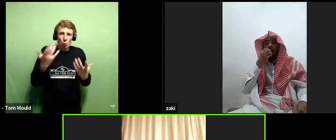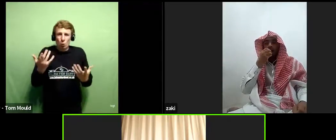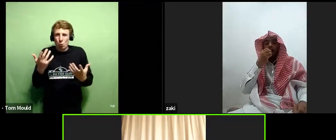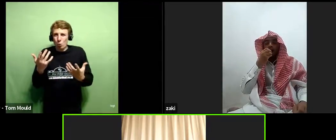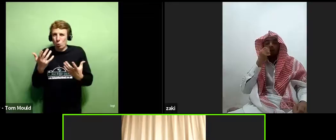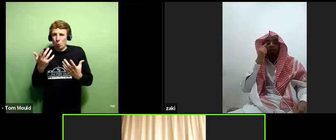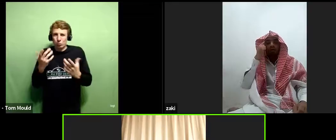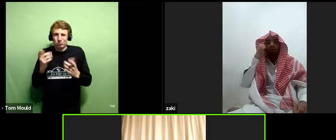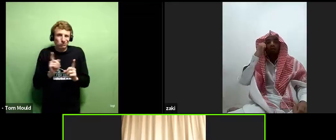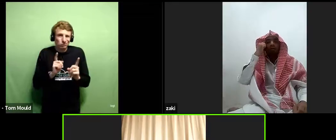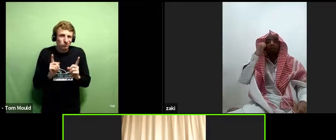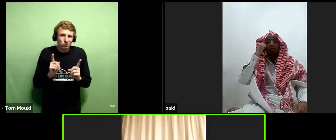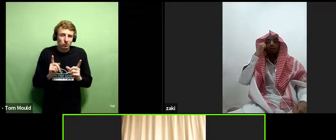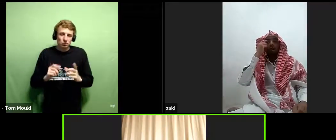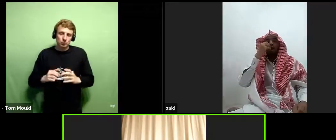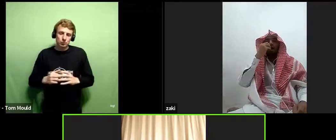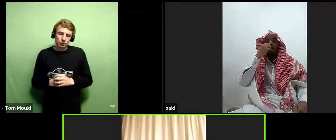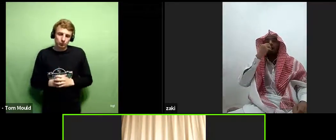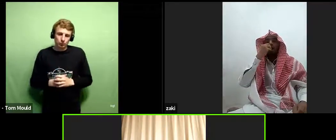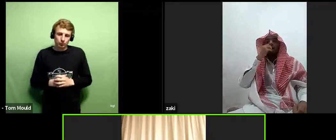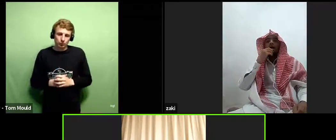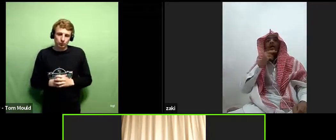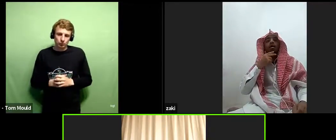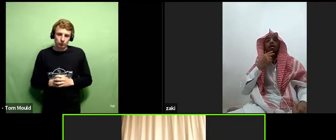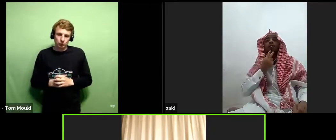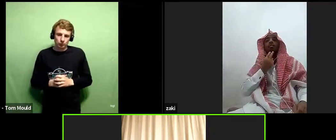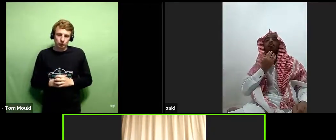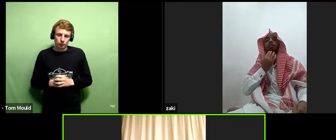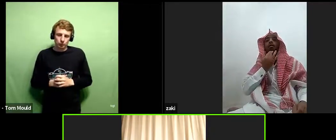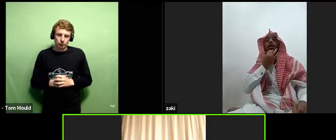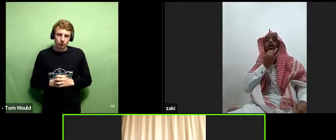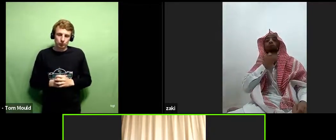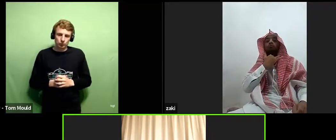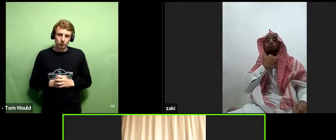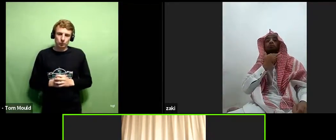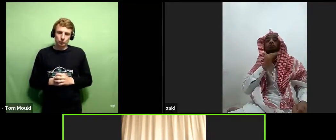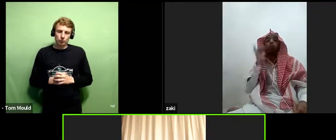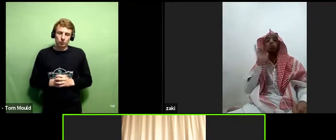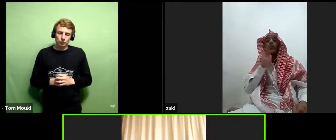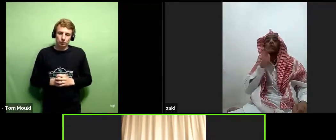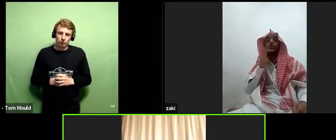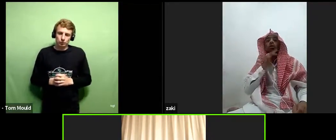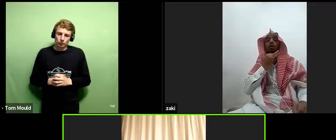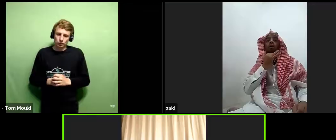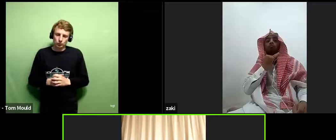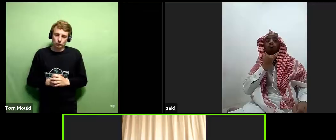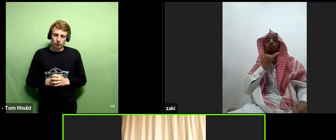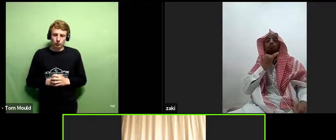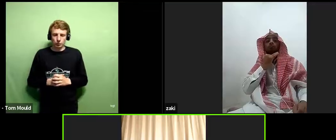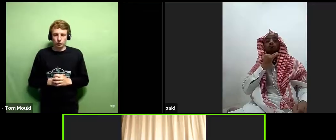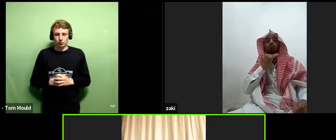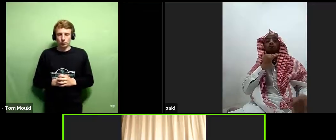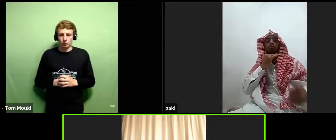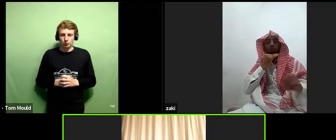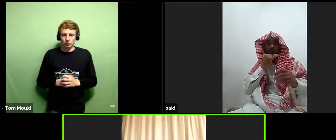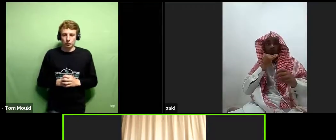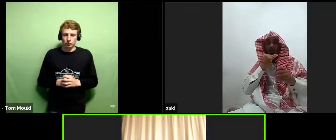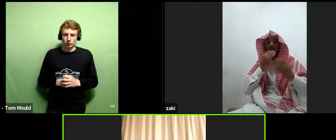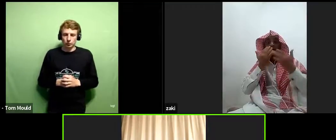وتذكر وهو يمضغ فهل يكمل مضغ الطعام وهض وبلعه أم يجب عليه